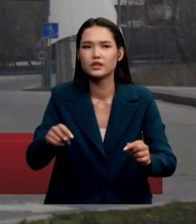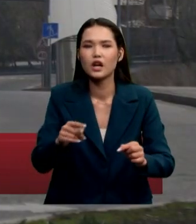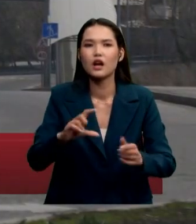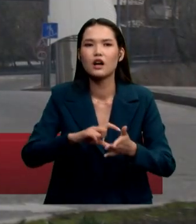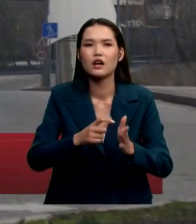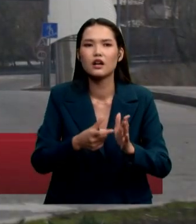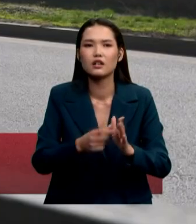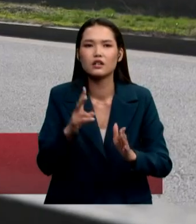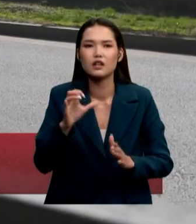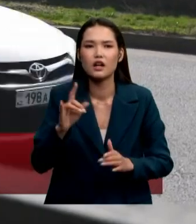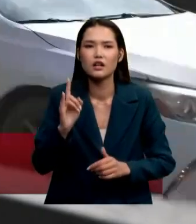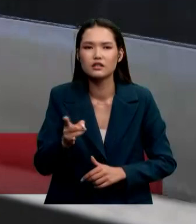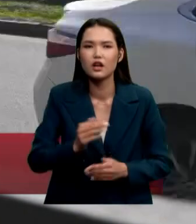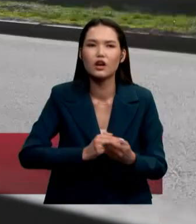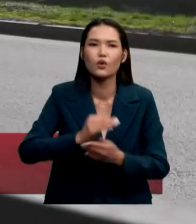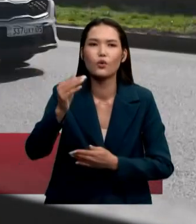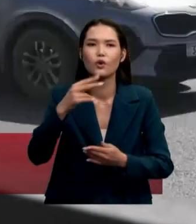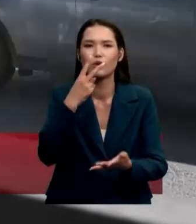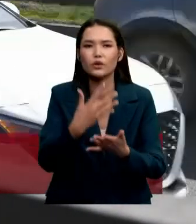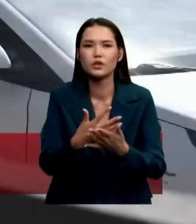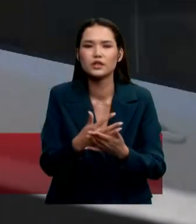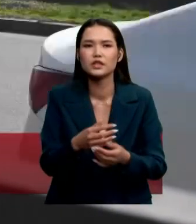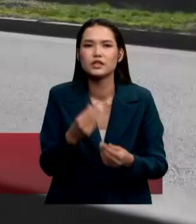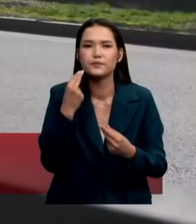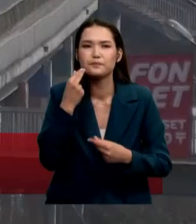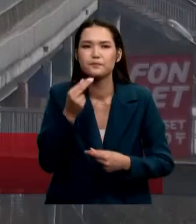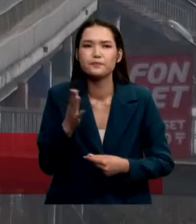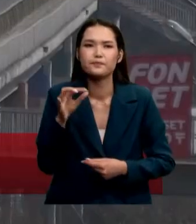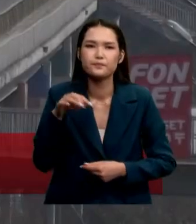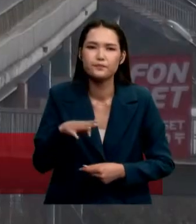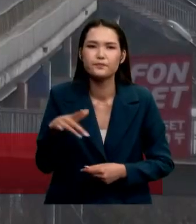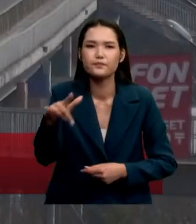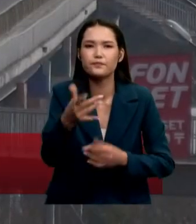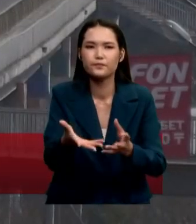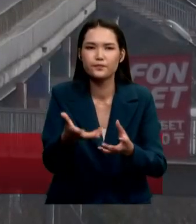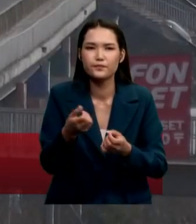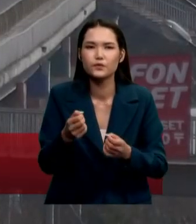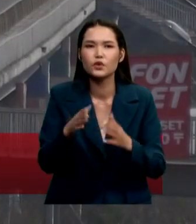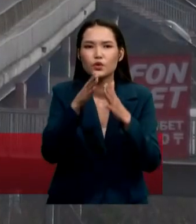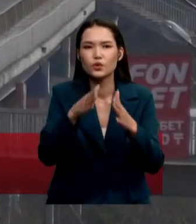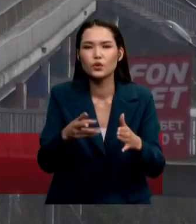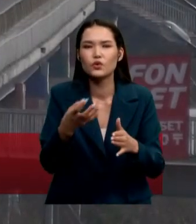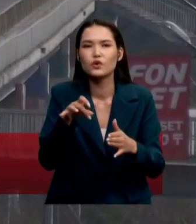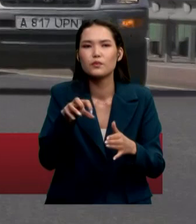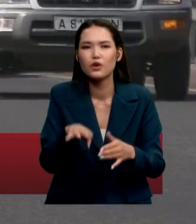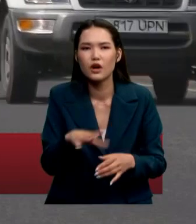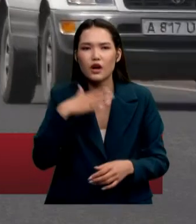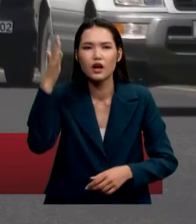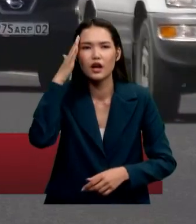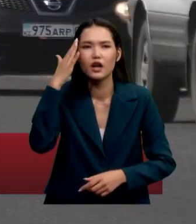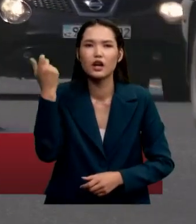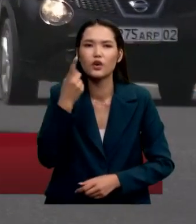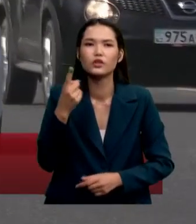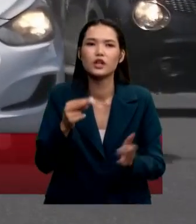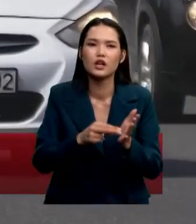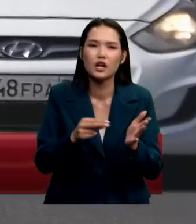такси. Самая высокая стоимость указывается в премиум-сегменте от терминала аэропорта до горнолыжного курорта Шимбулак. В акимате поясняют,